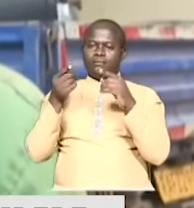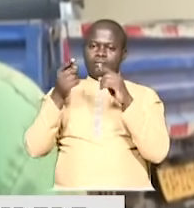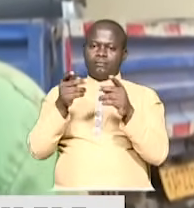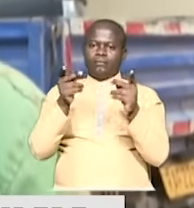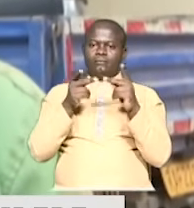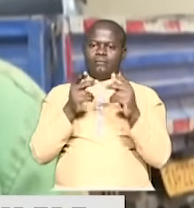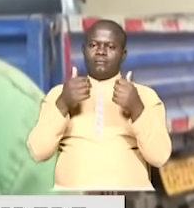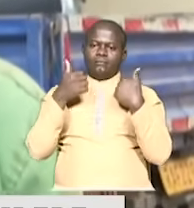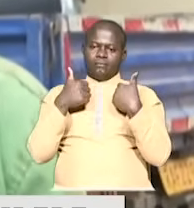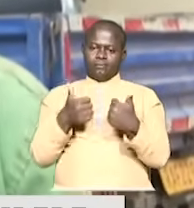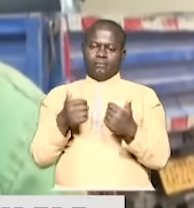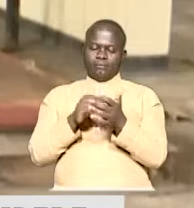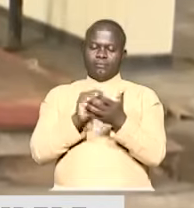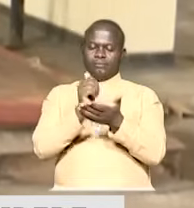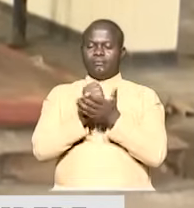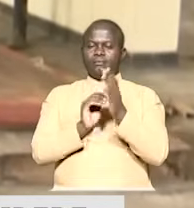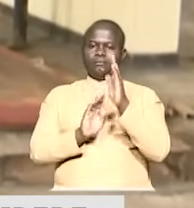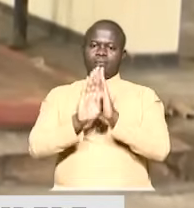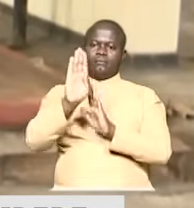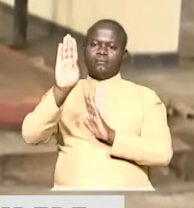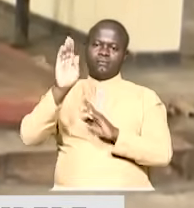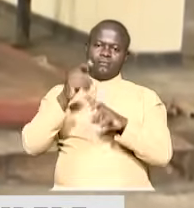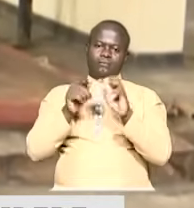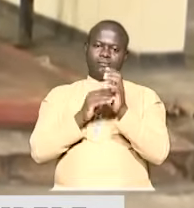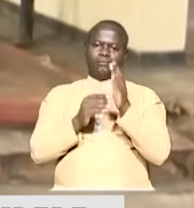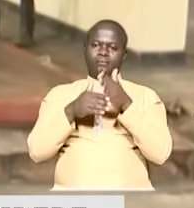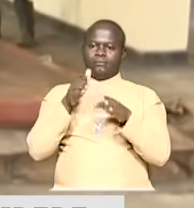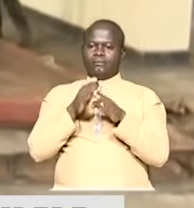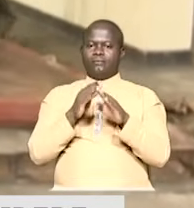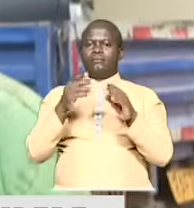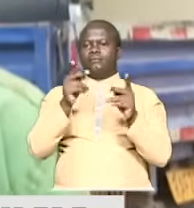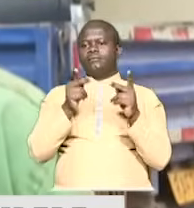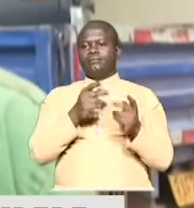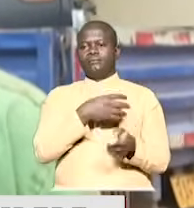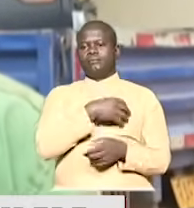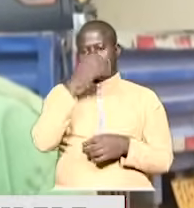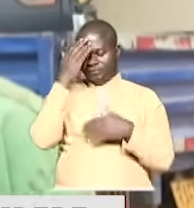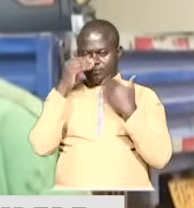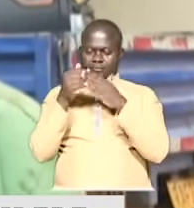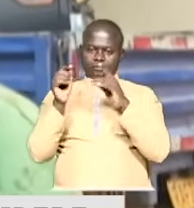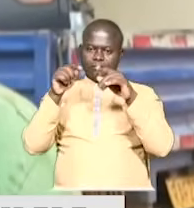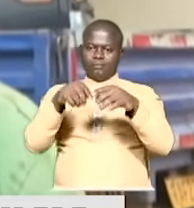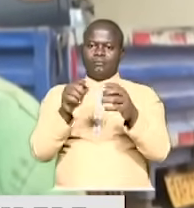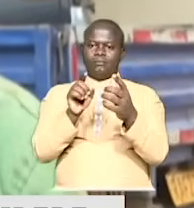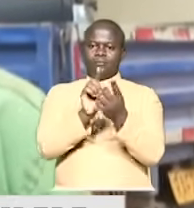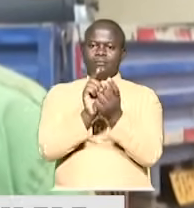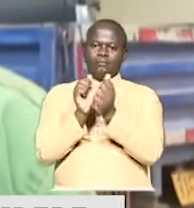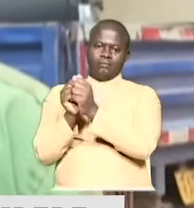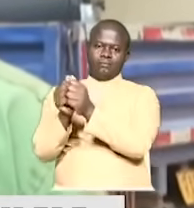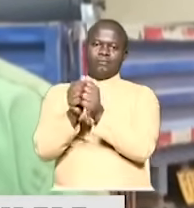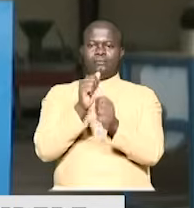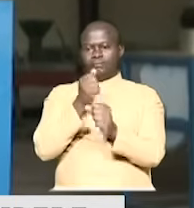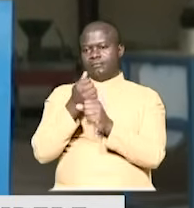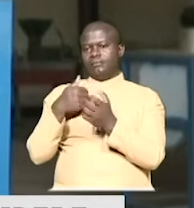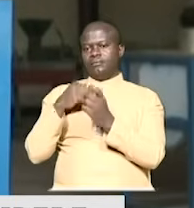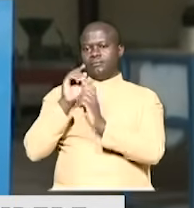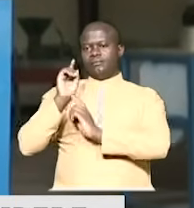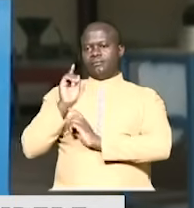heza bukadufasha kwiteza imbere bukatwubakira n'agakiriro kugira twese tuze tubahurira hamwe muri rusange dukorere dufite